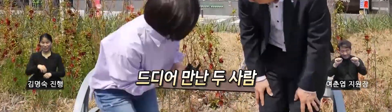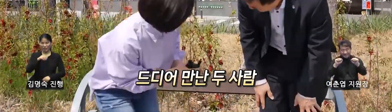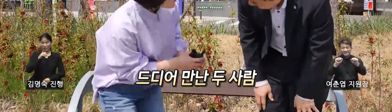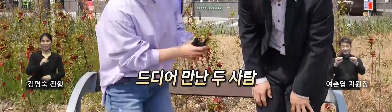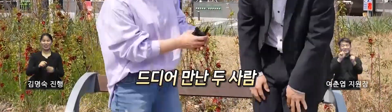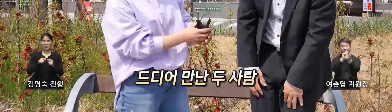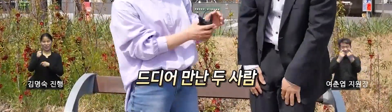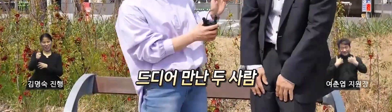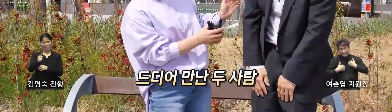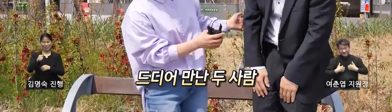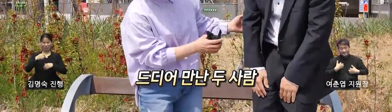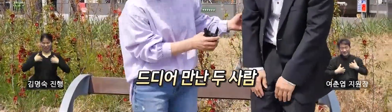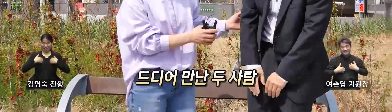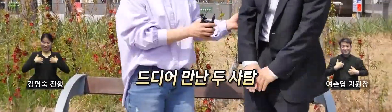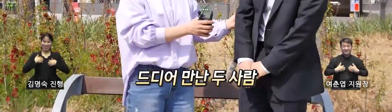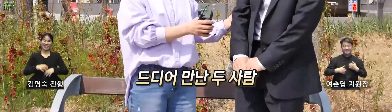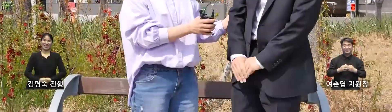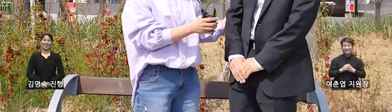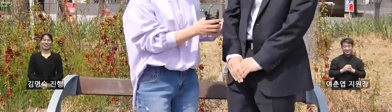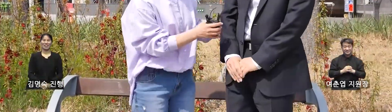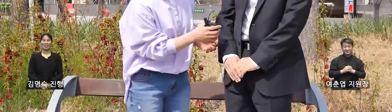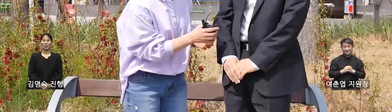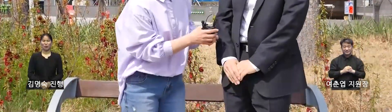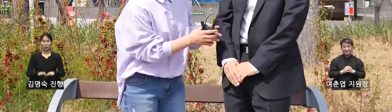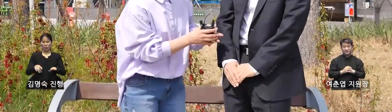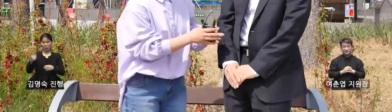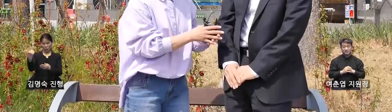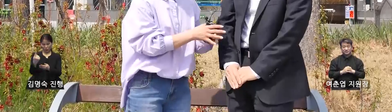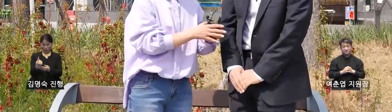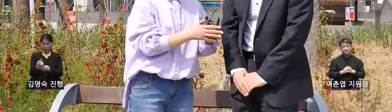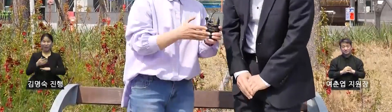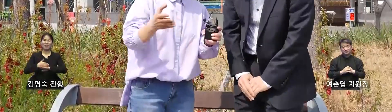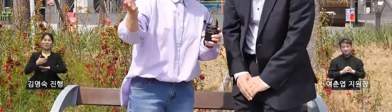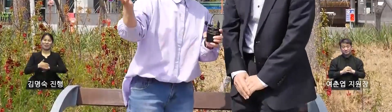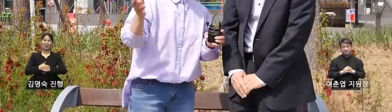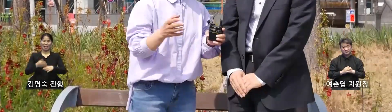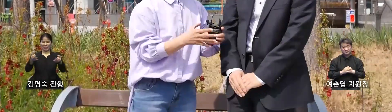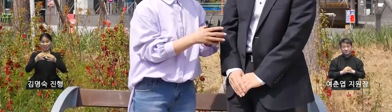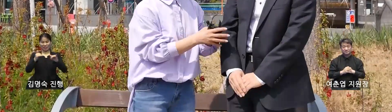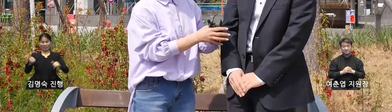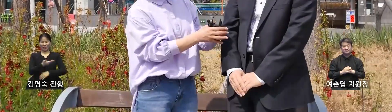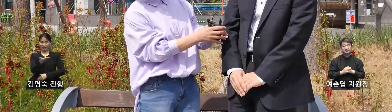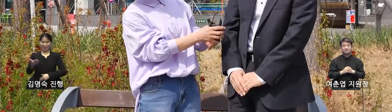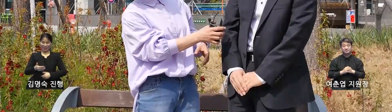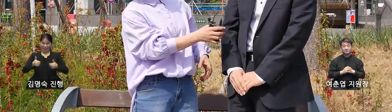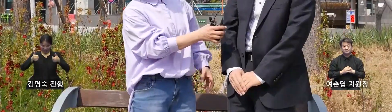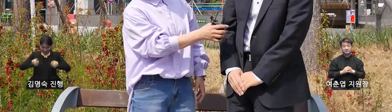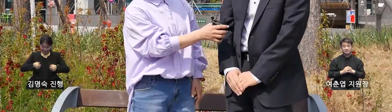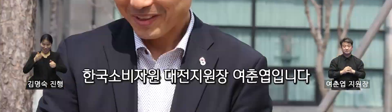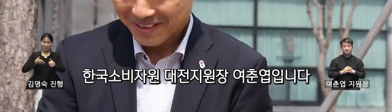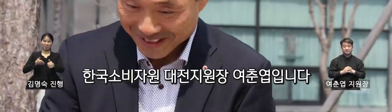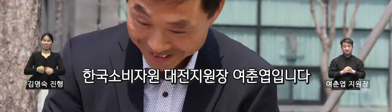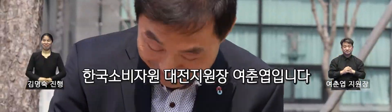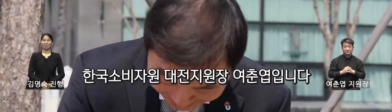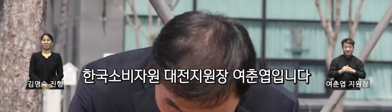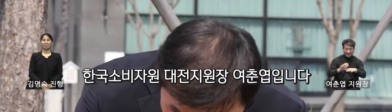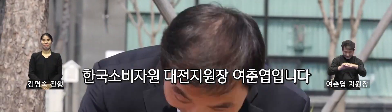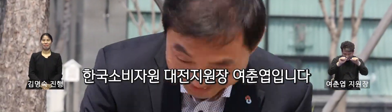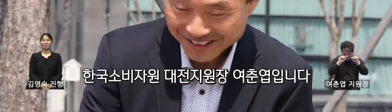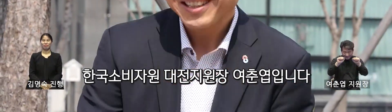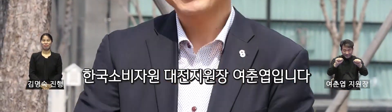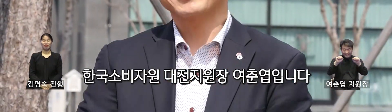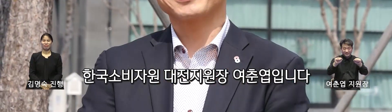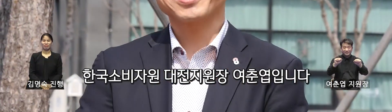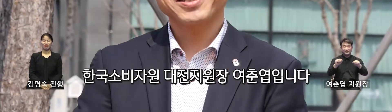지원장님 반갑습니다. 반갑습니다. 네, 오늘 이렇게 나와주셔서 감사한데 우리 시청자분들에게 인사 말씀해주세요. 네,